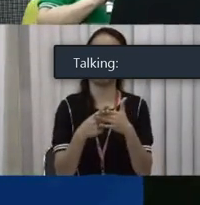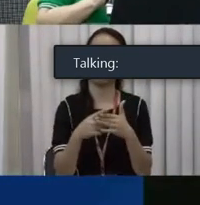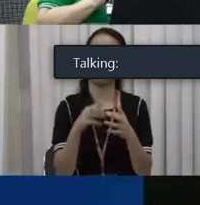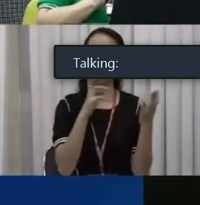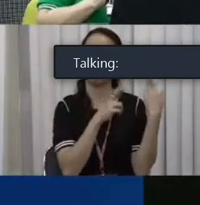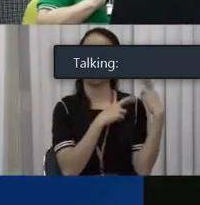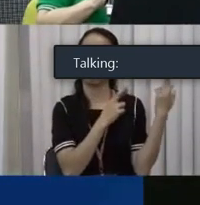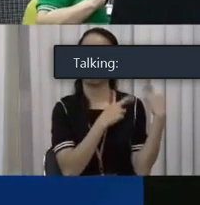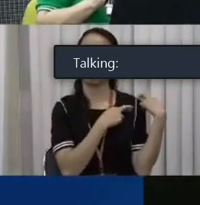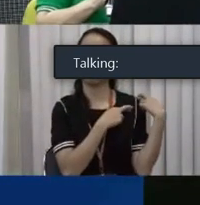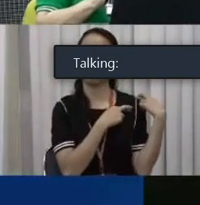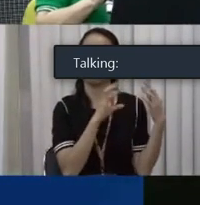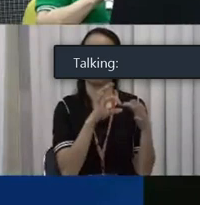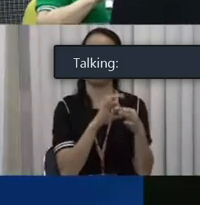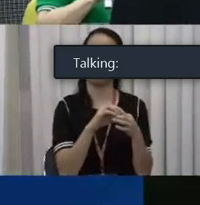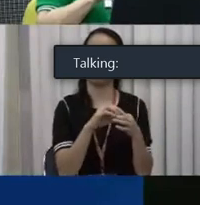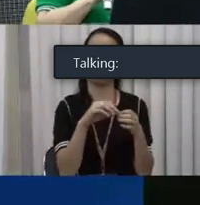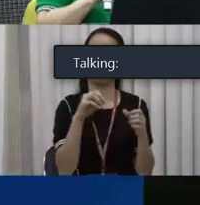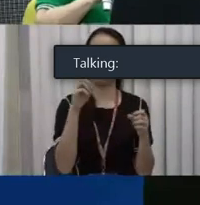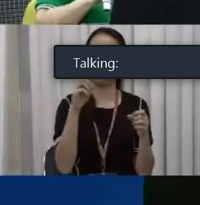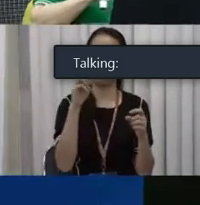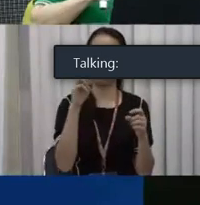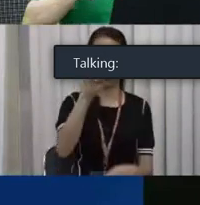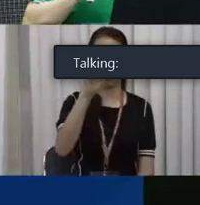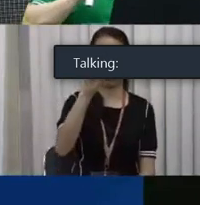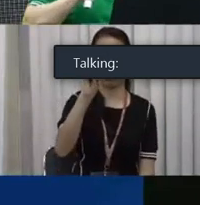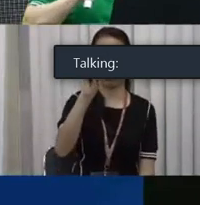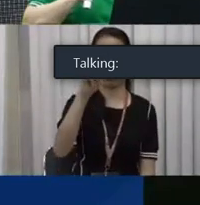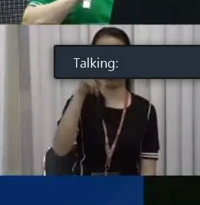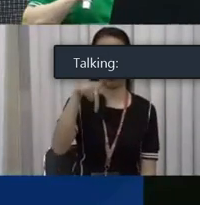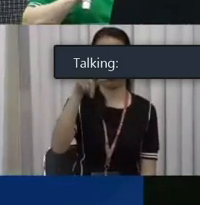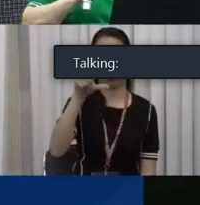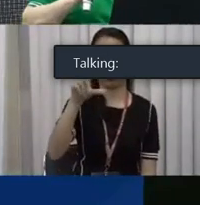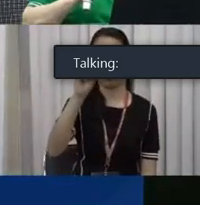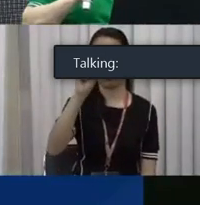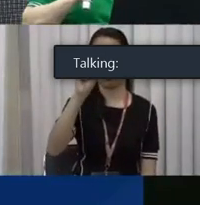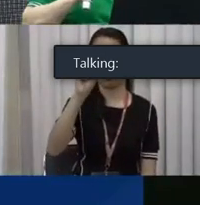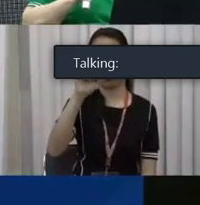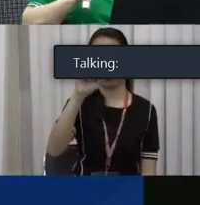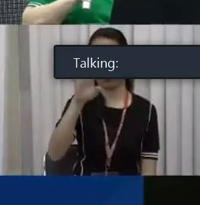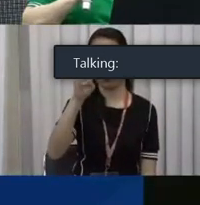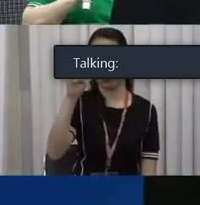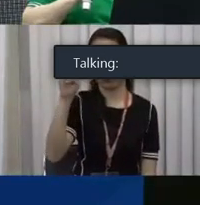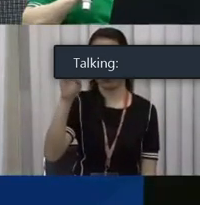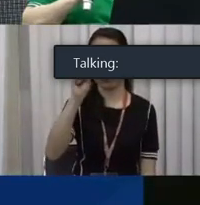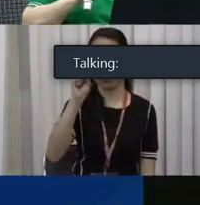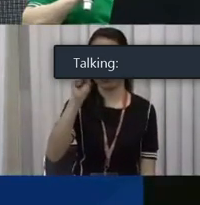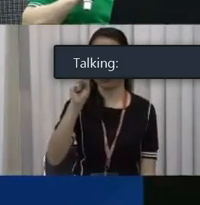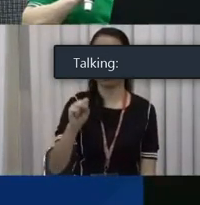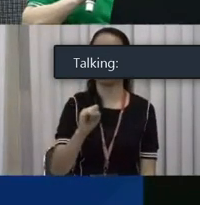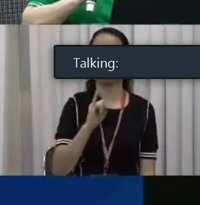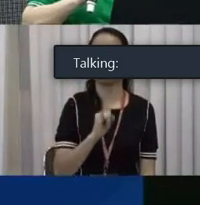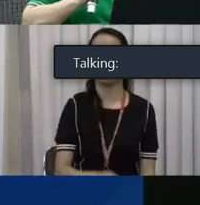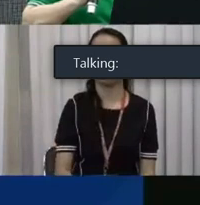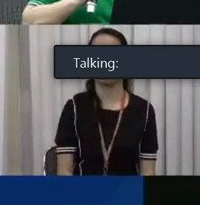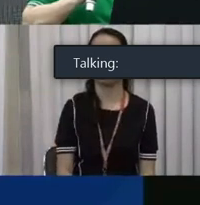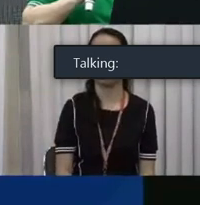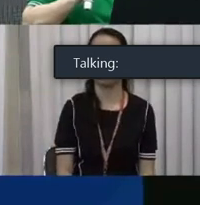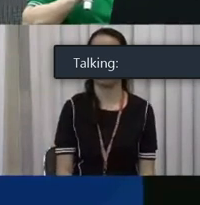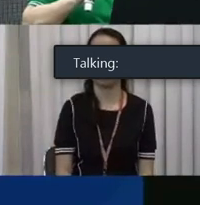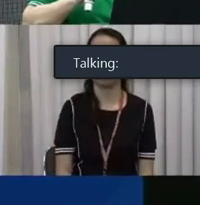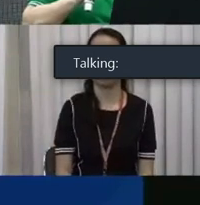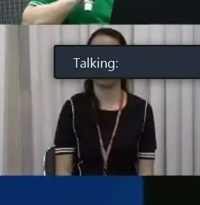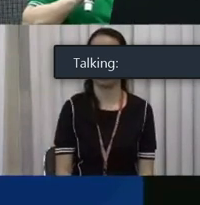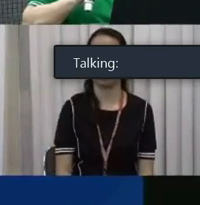Then, obligations, responsibilities of employees. So dili lang di ta pwedeng sige lang